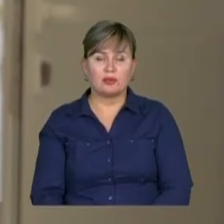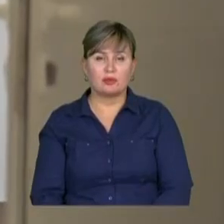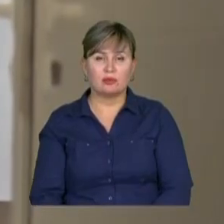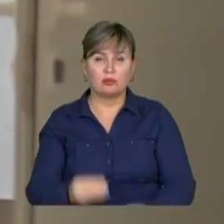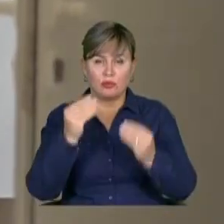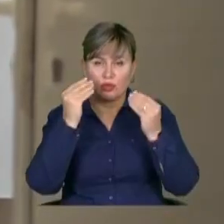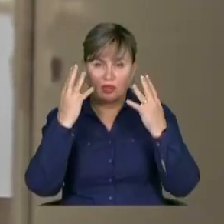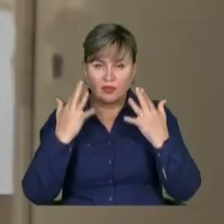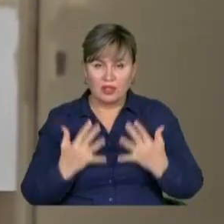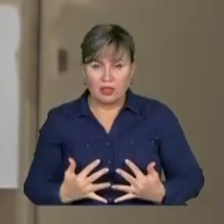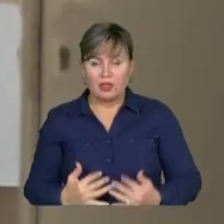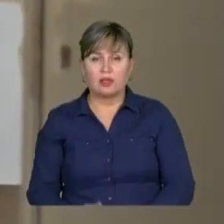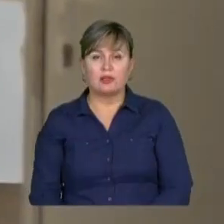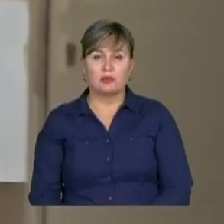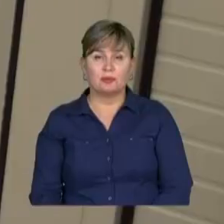потовыделение,